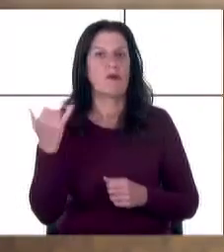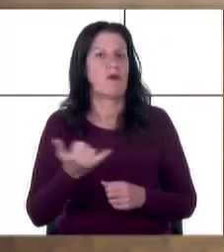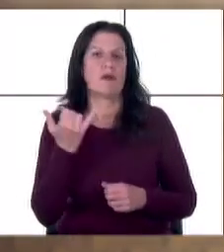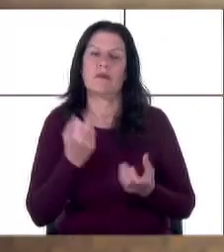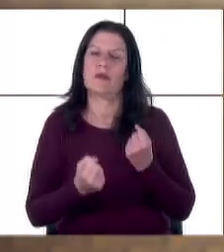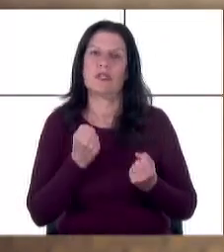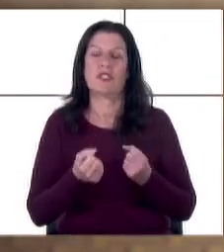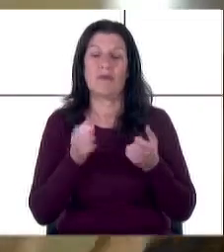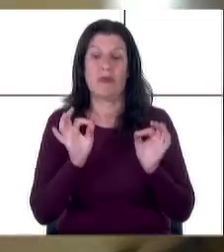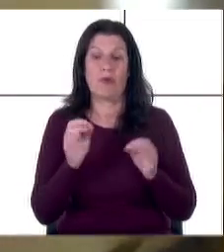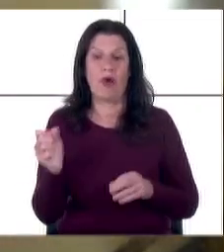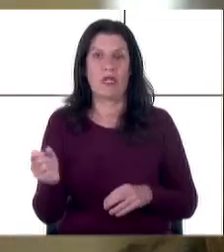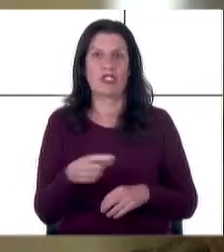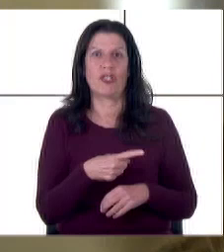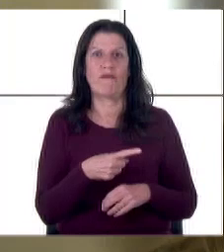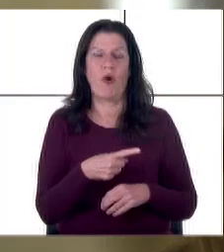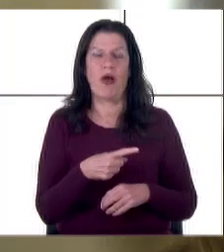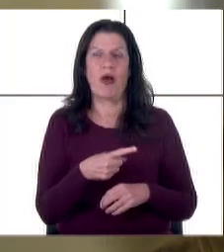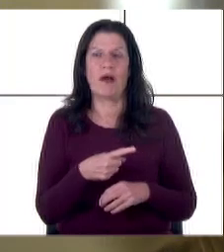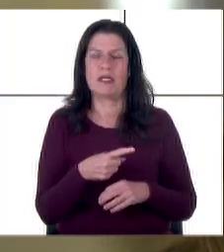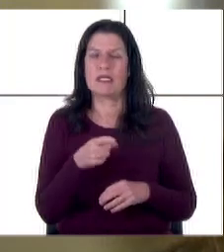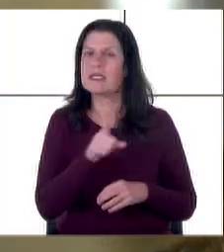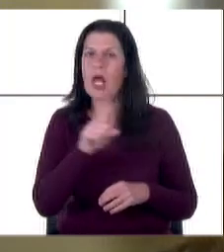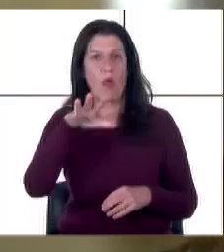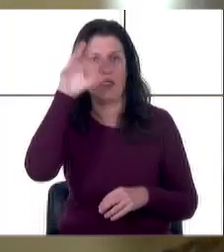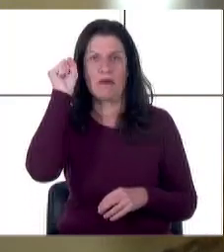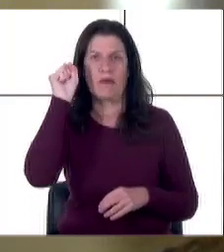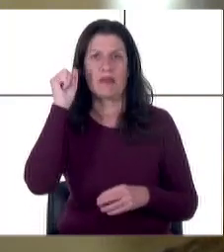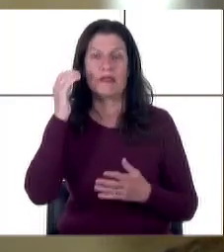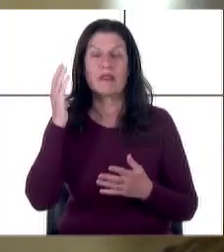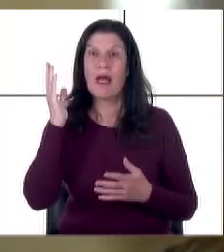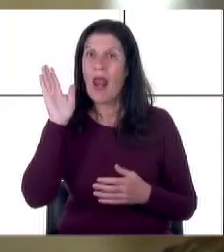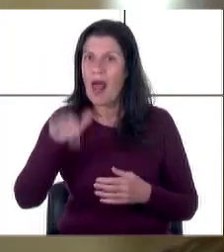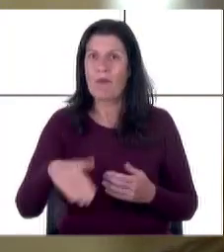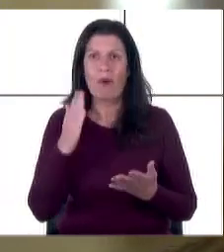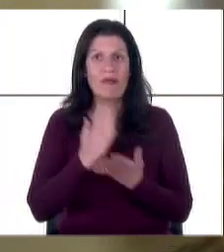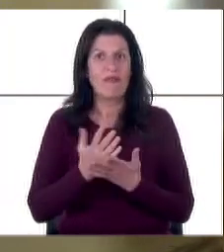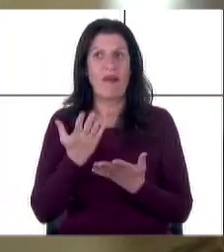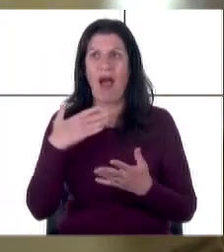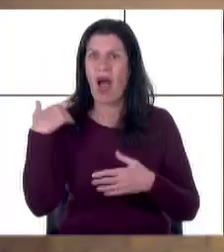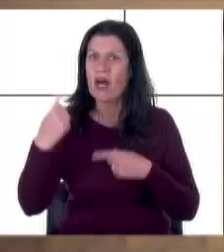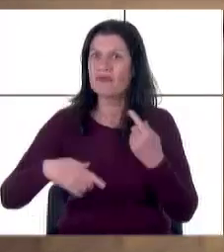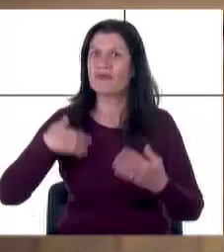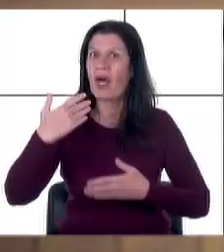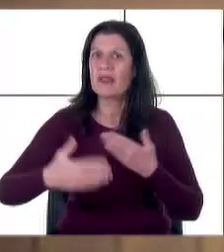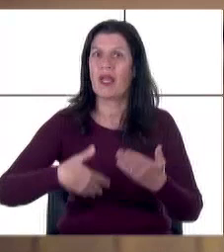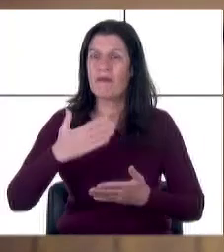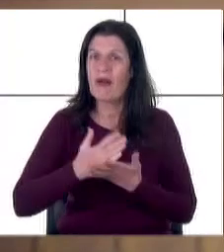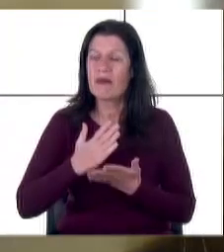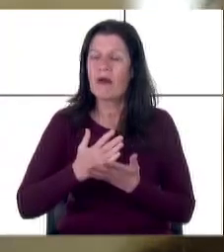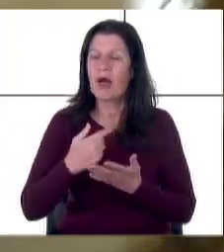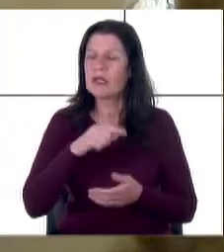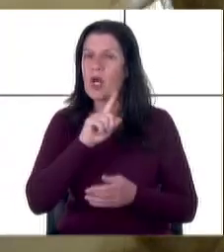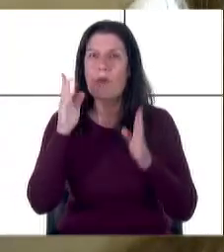הזה, זה לא נתפס. גם כל כך הרבה שנים אחרי, אני לא מאמינה שאני הייתי בסיטואציה הזו.